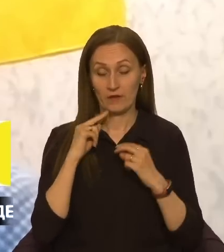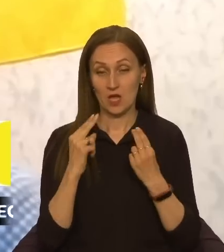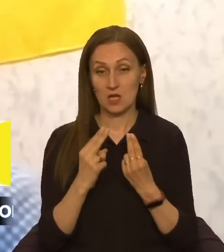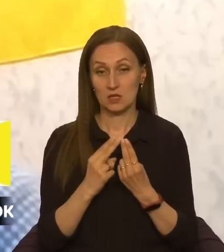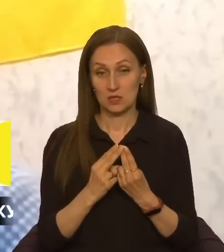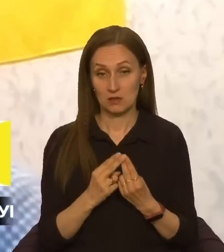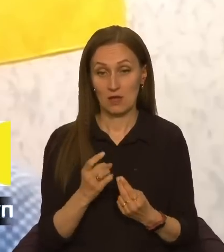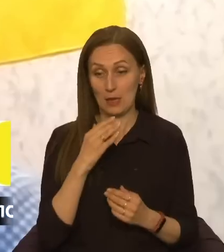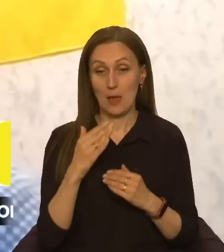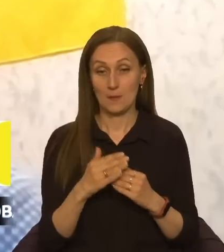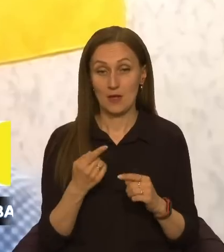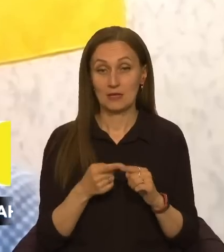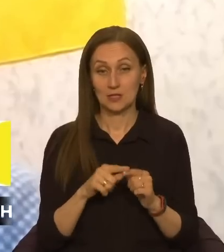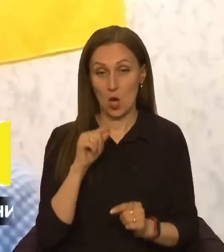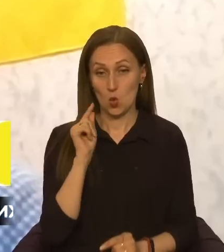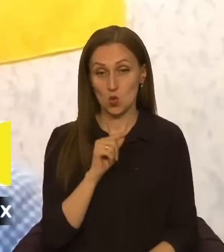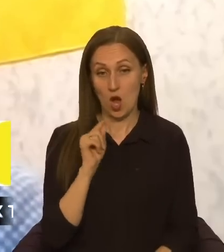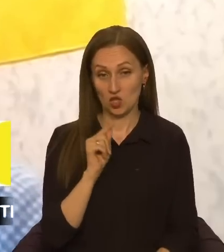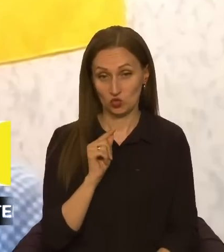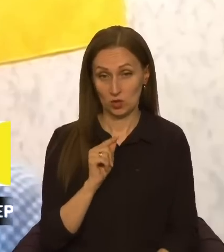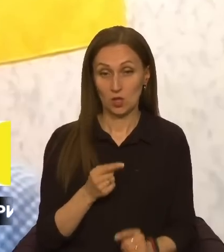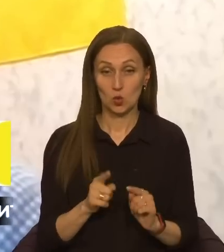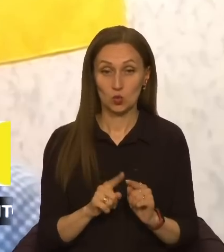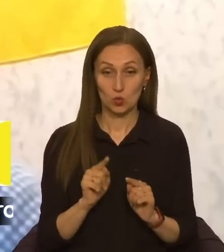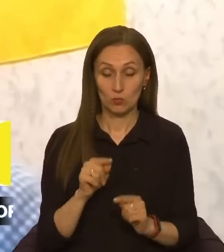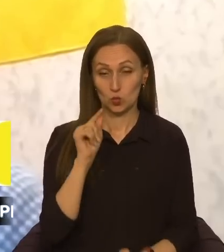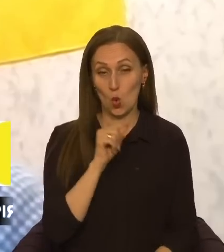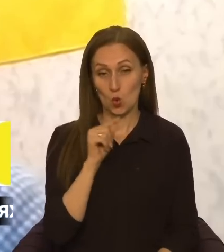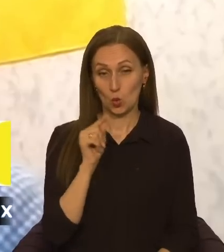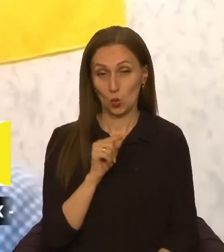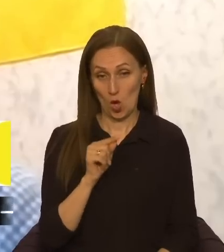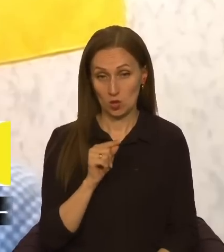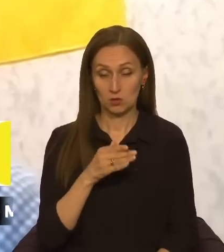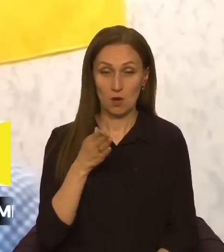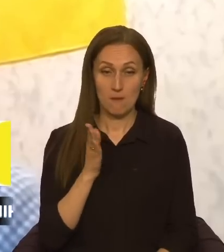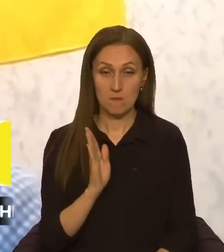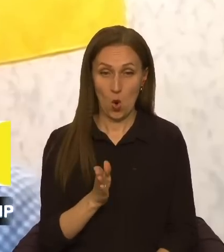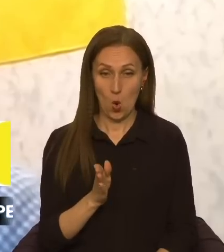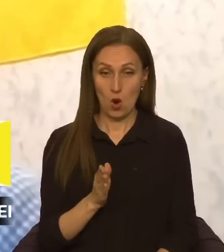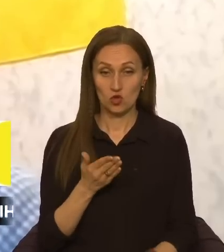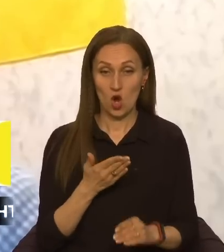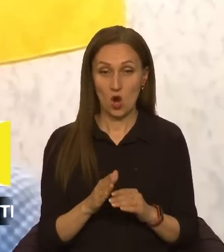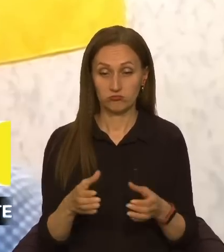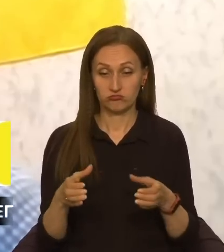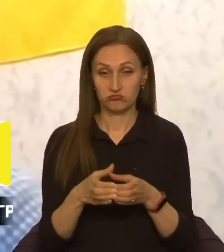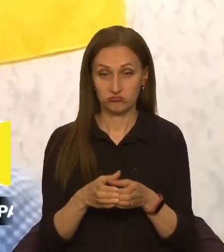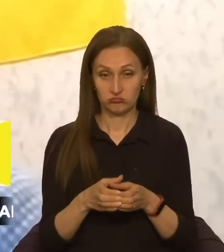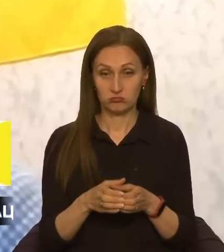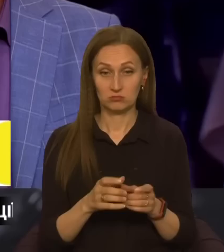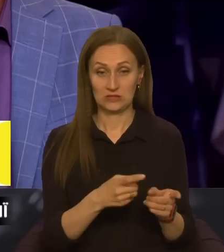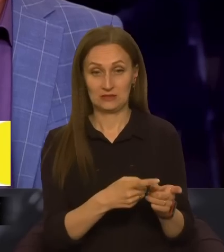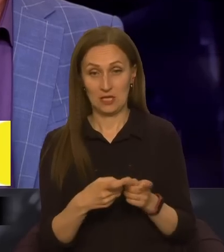Федерації. Найближче – це Луганщина. Тому саме з Луганщини буде частина підрозділів